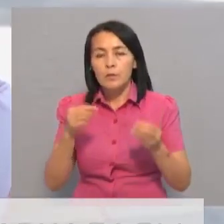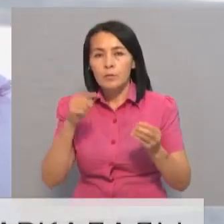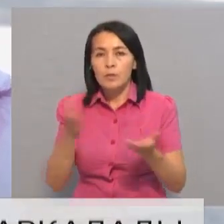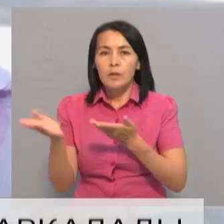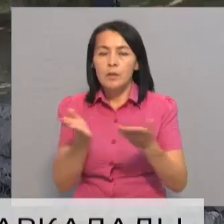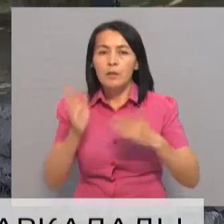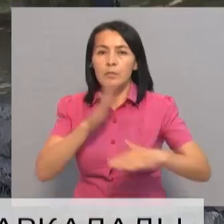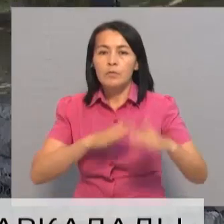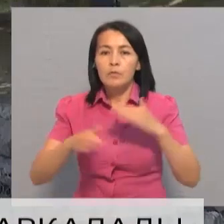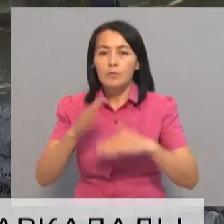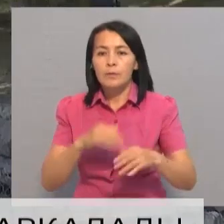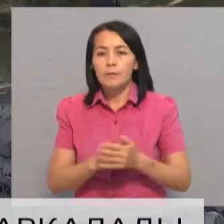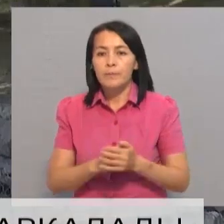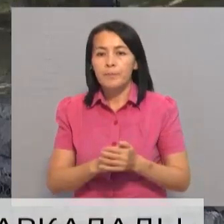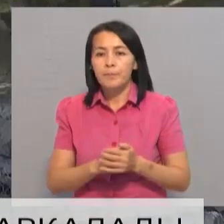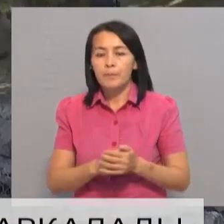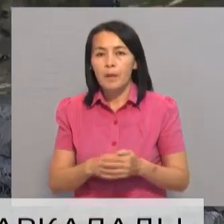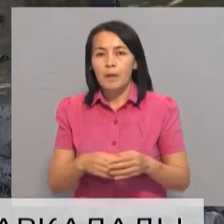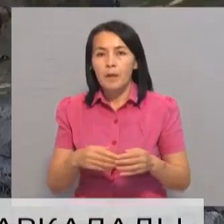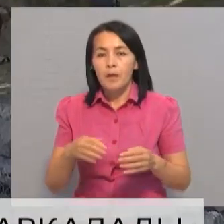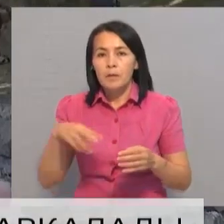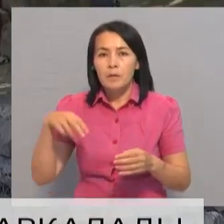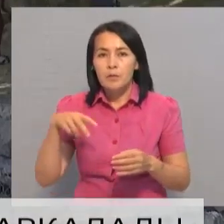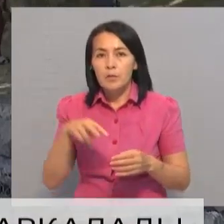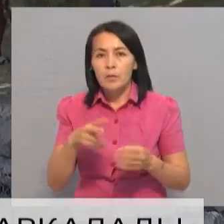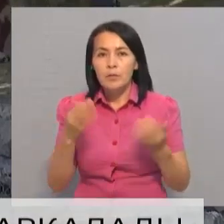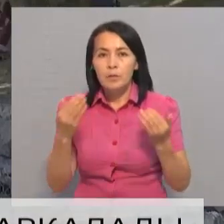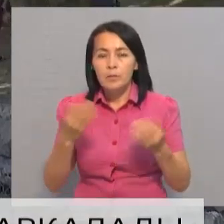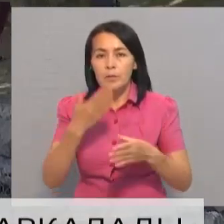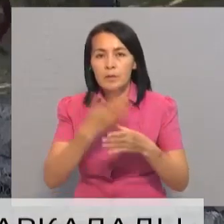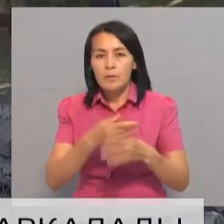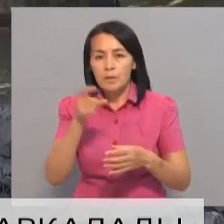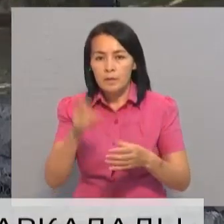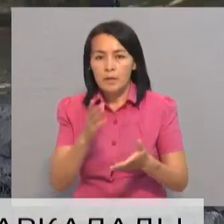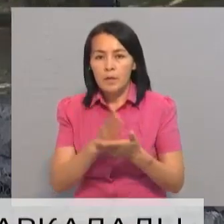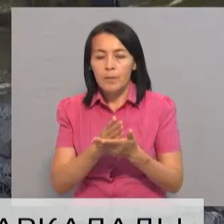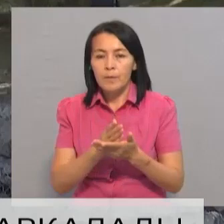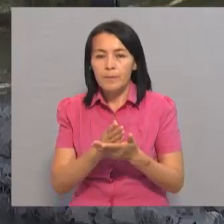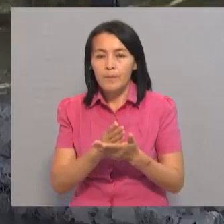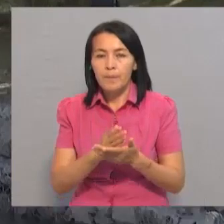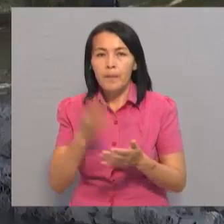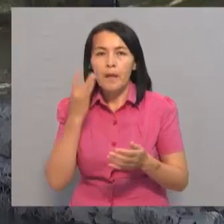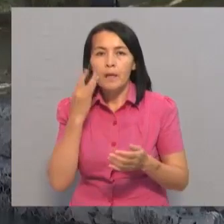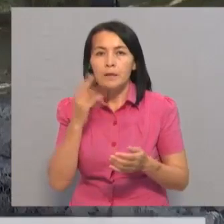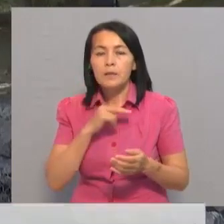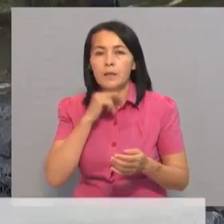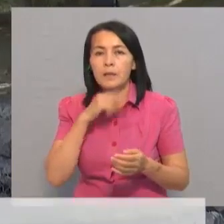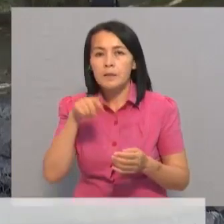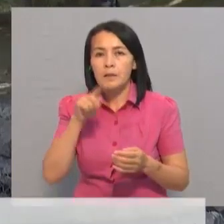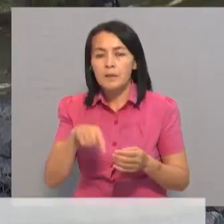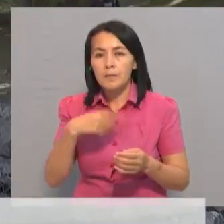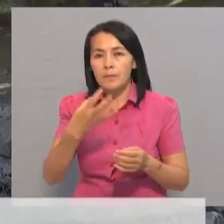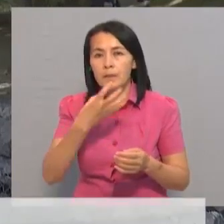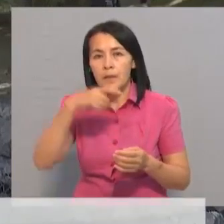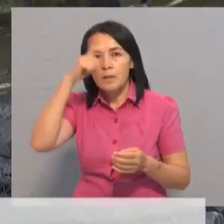жаққа суға келеді. Контролируется, здесь ходят, которые спасатель есть. Бұл жерді құтқарушылар жиі қадағалайды, себебі мынадай